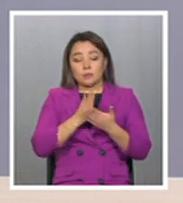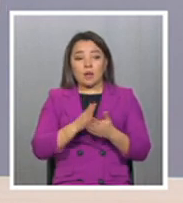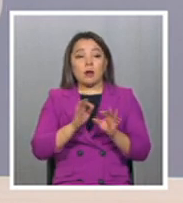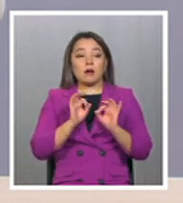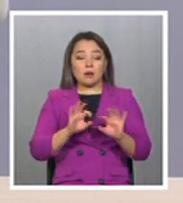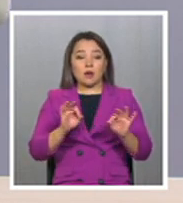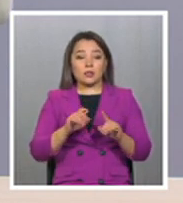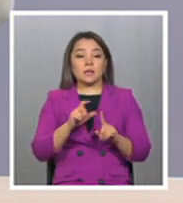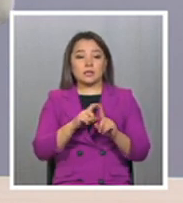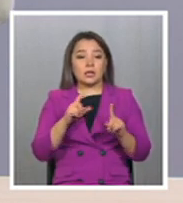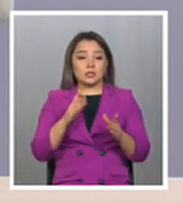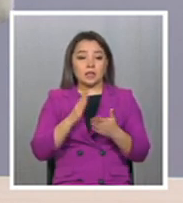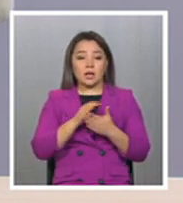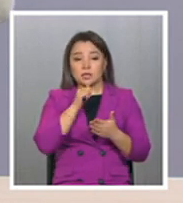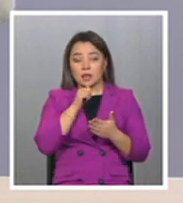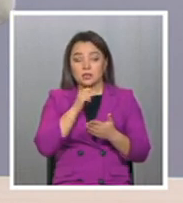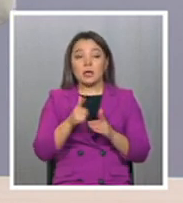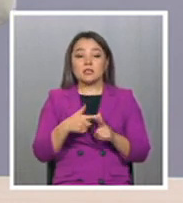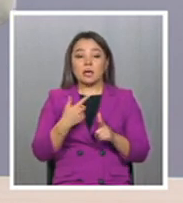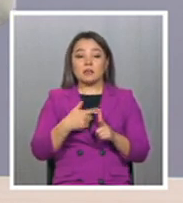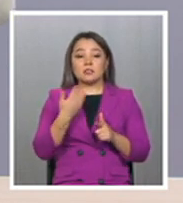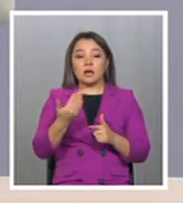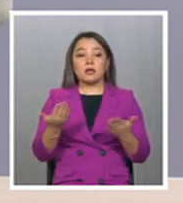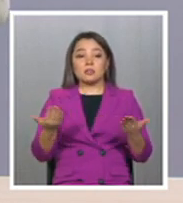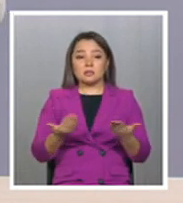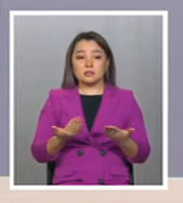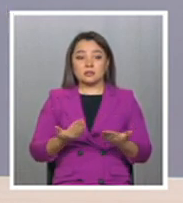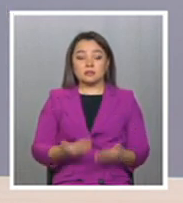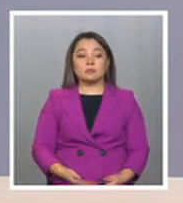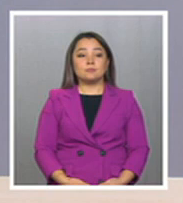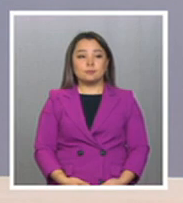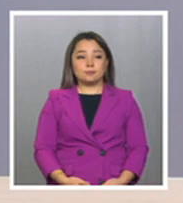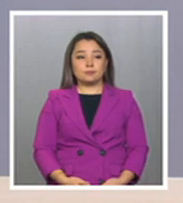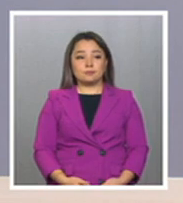говорится в тексте? Назовите их.